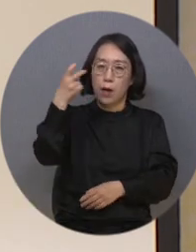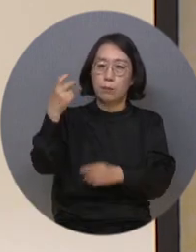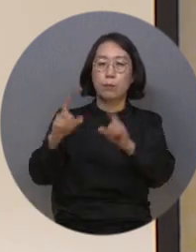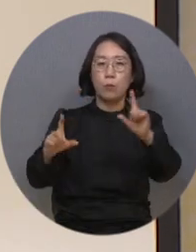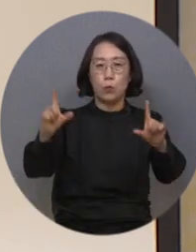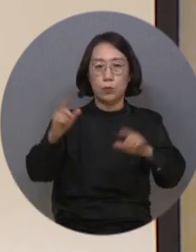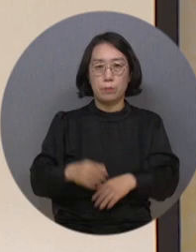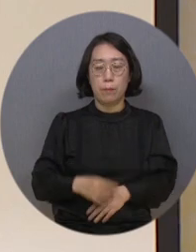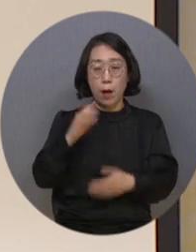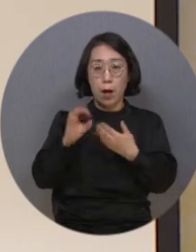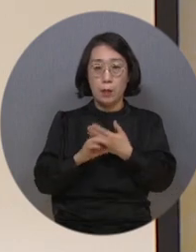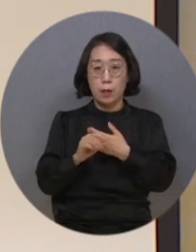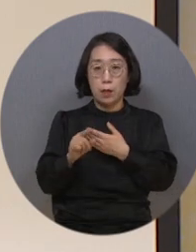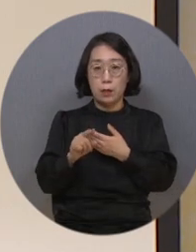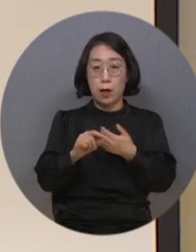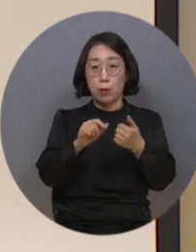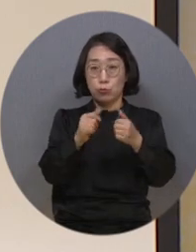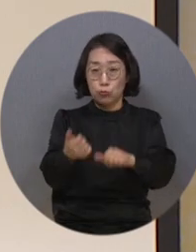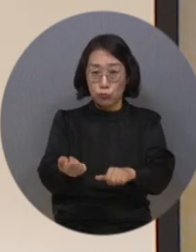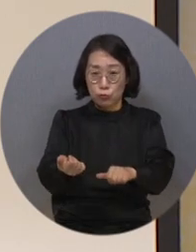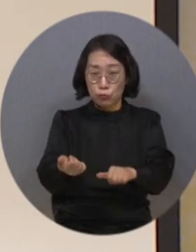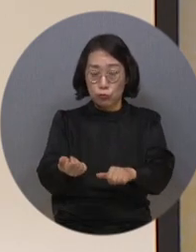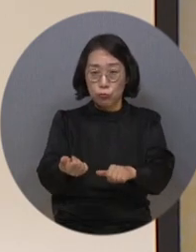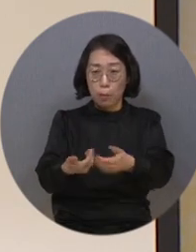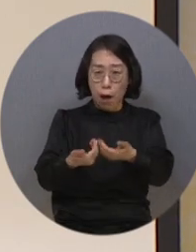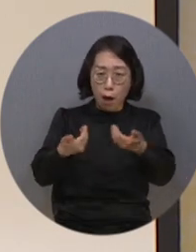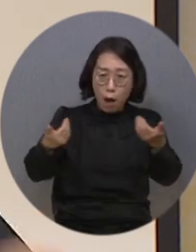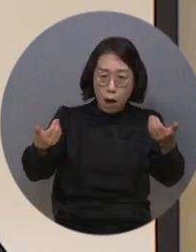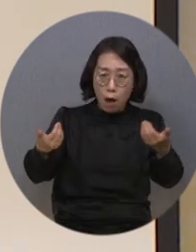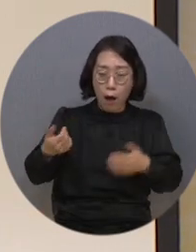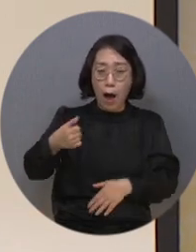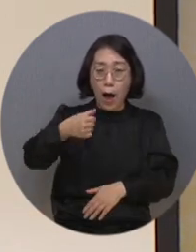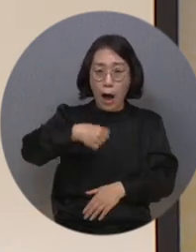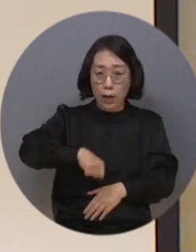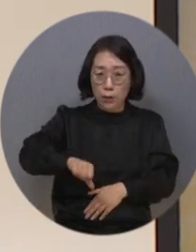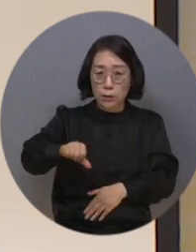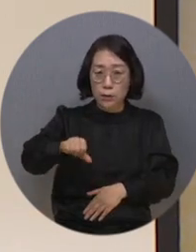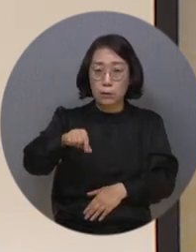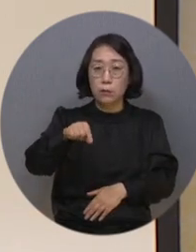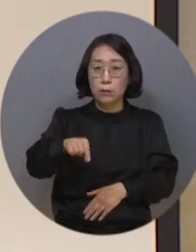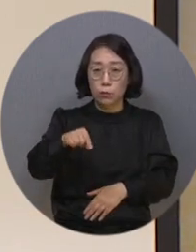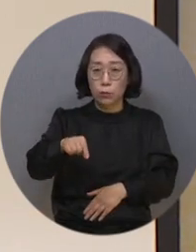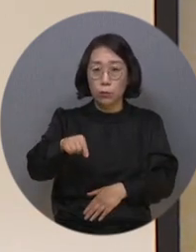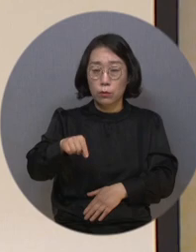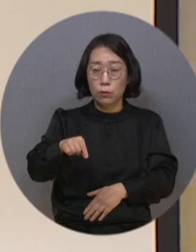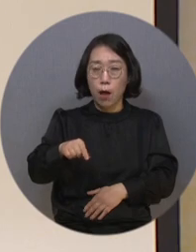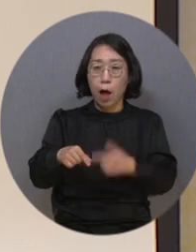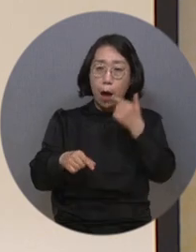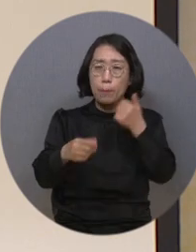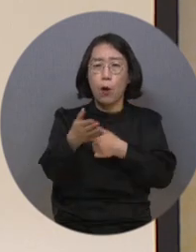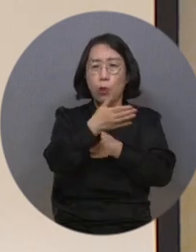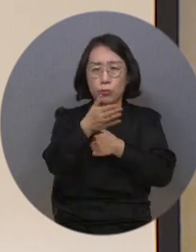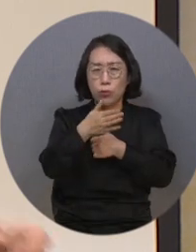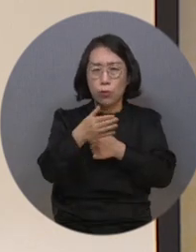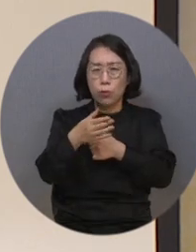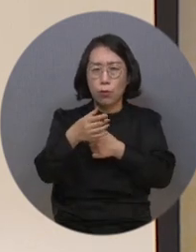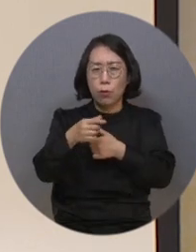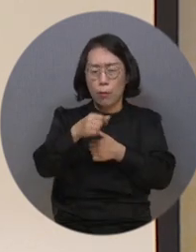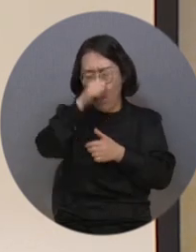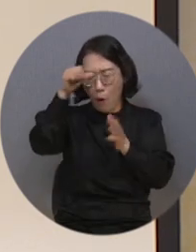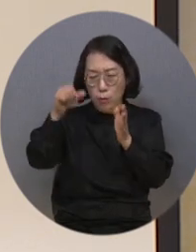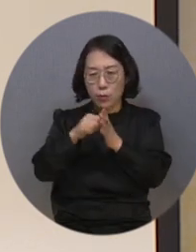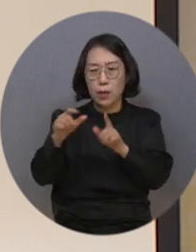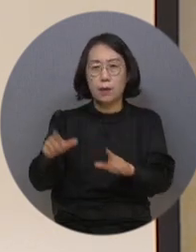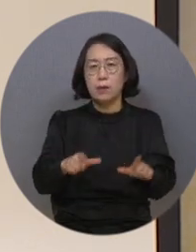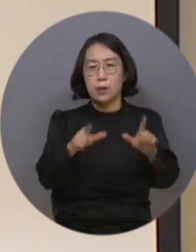내가 죽어버리면 이놈은 애비 없는 자식으로, 남편 없는 여인으로 또 힘든 삶을 살겠구나. 내가